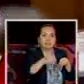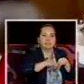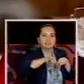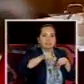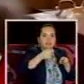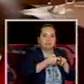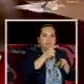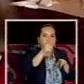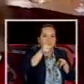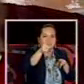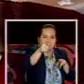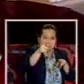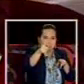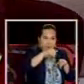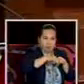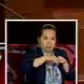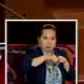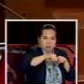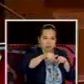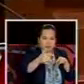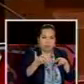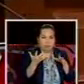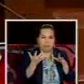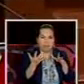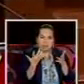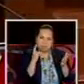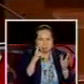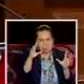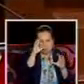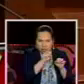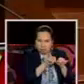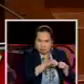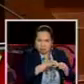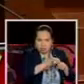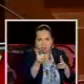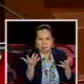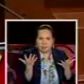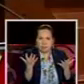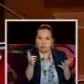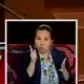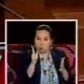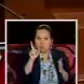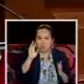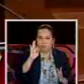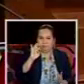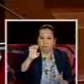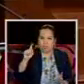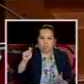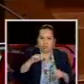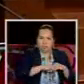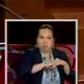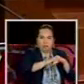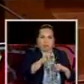signing took place, which in our estimate would be about 20 feet.